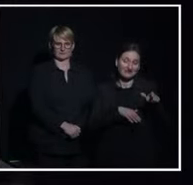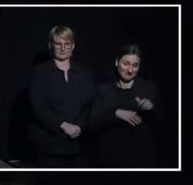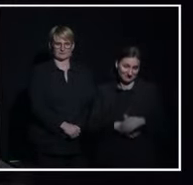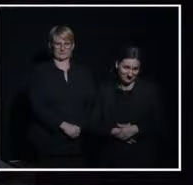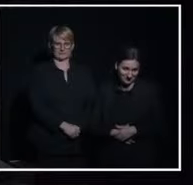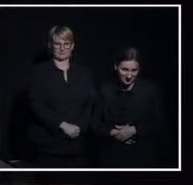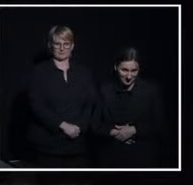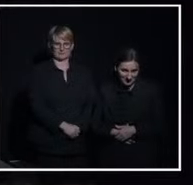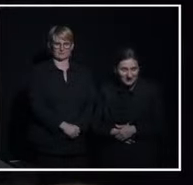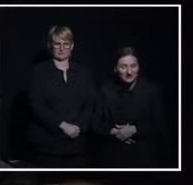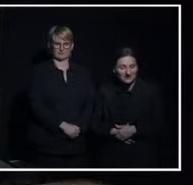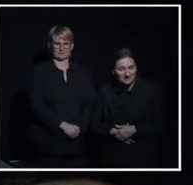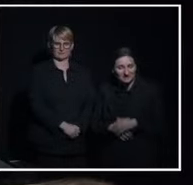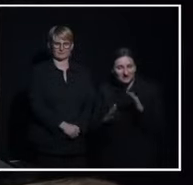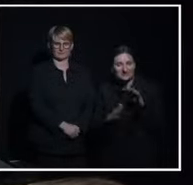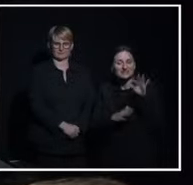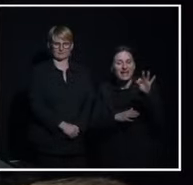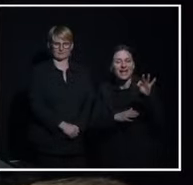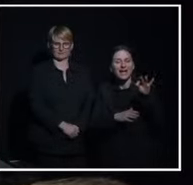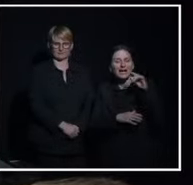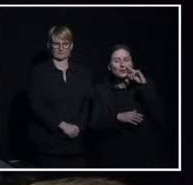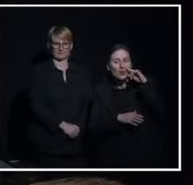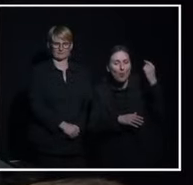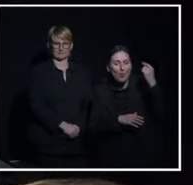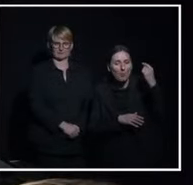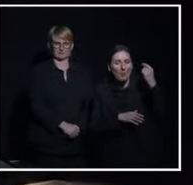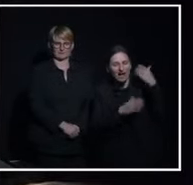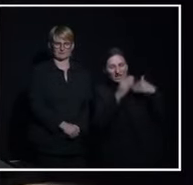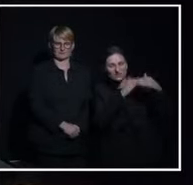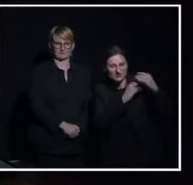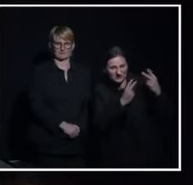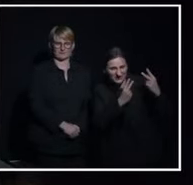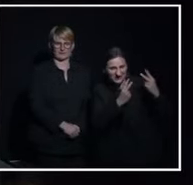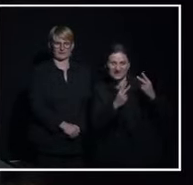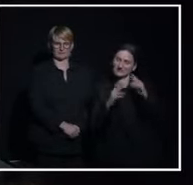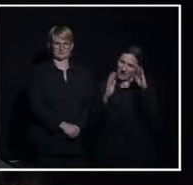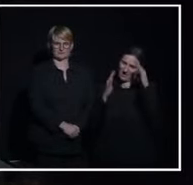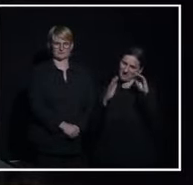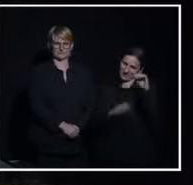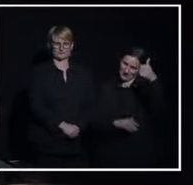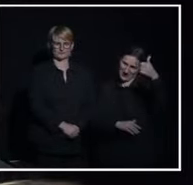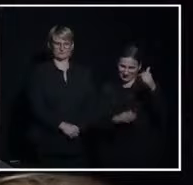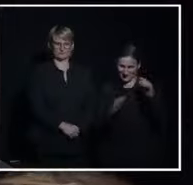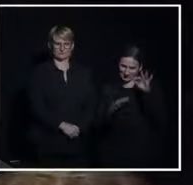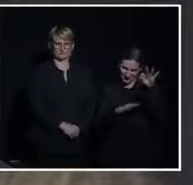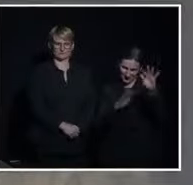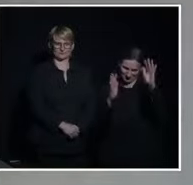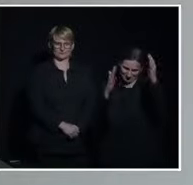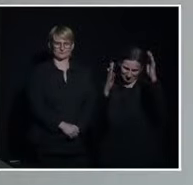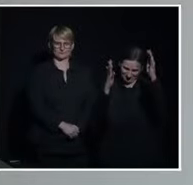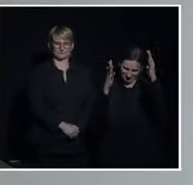wichtig ist die Geschichte ihres Großvaters? Jetzt machen wir erstmal Applaus für Karl Schörkhofer.